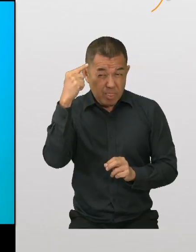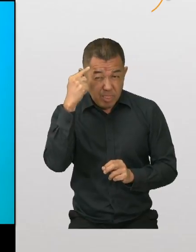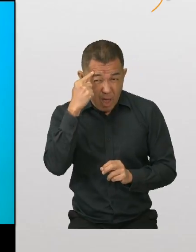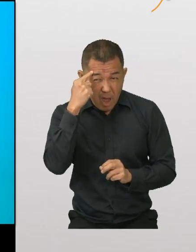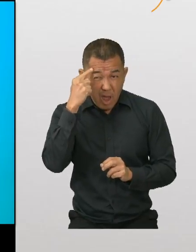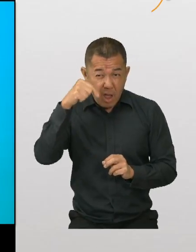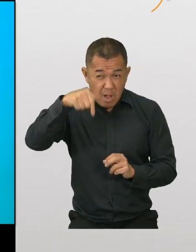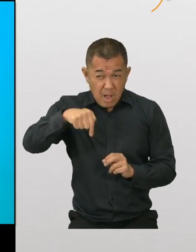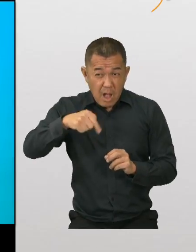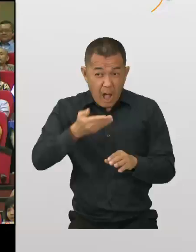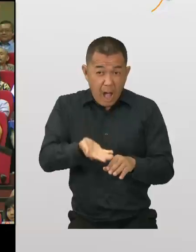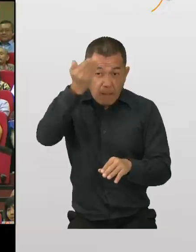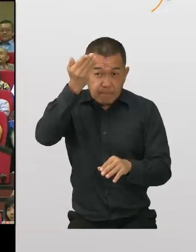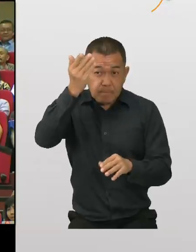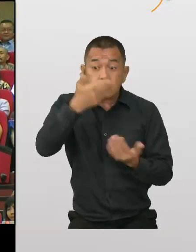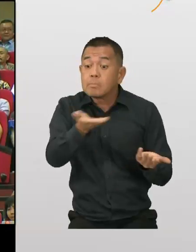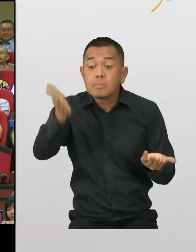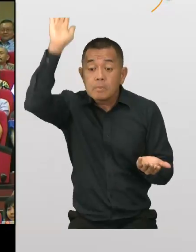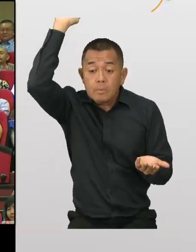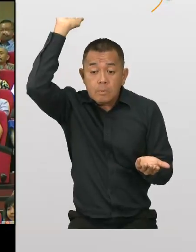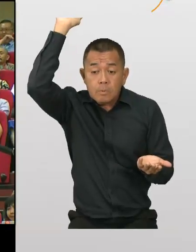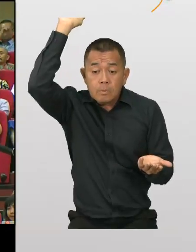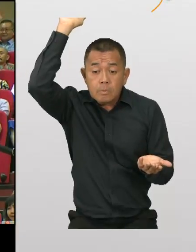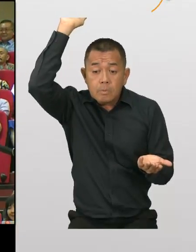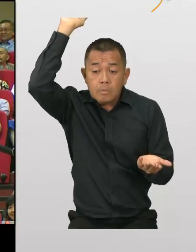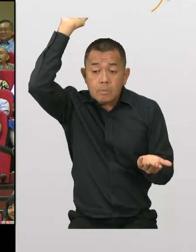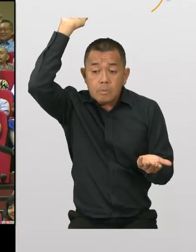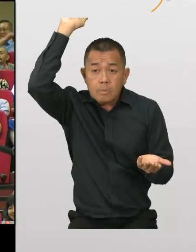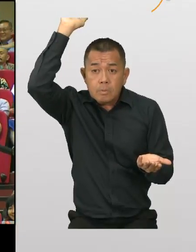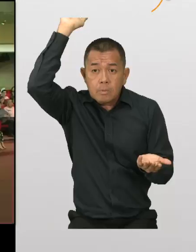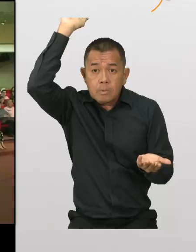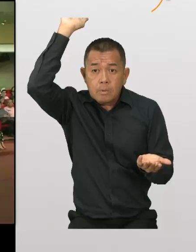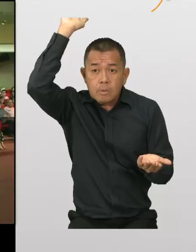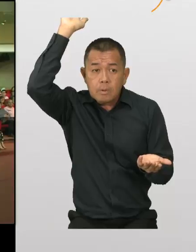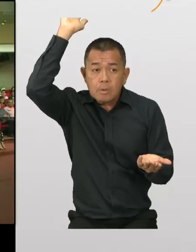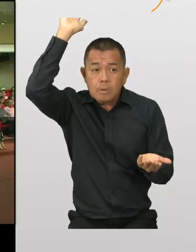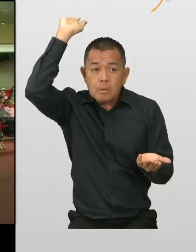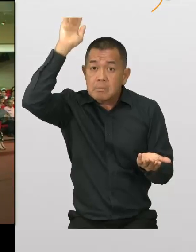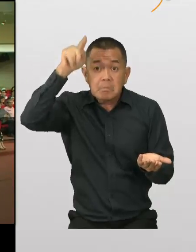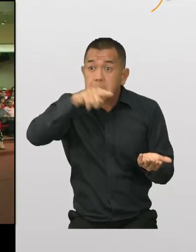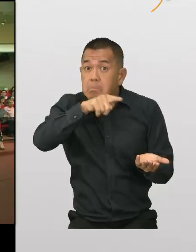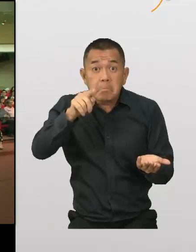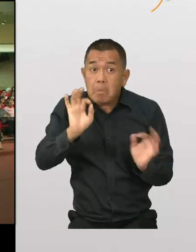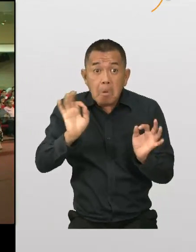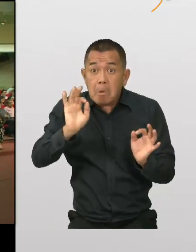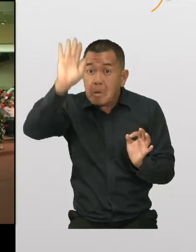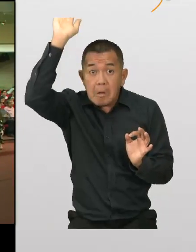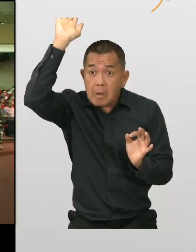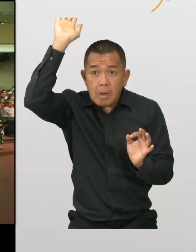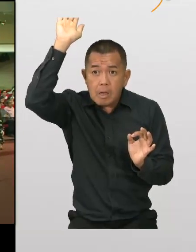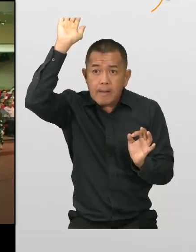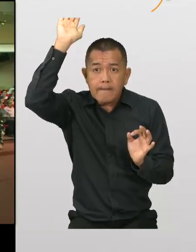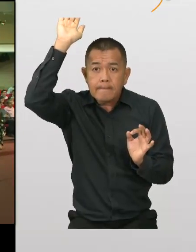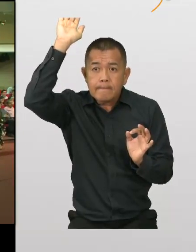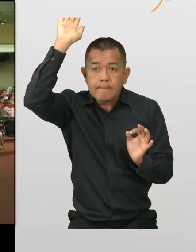what it was 10 years ago, please raise your hands. 没有人敢举手啊。 No one dares to raise his hand or her 有 hand. 吧？ Surely